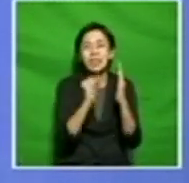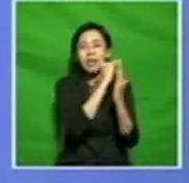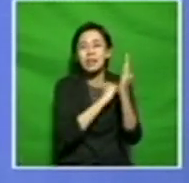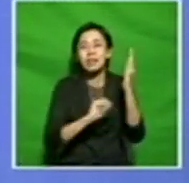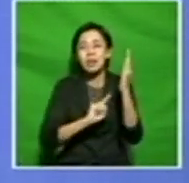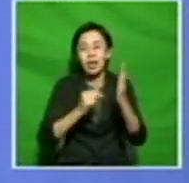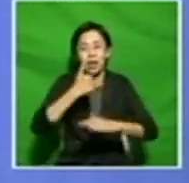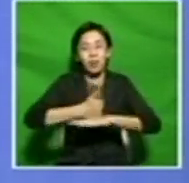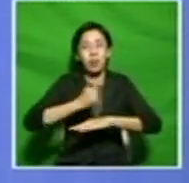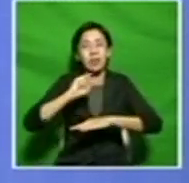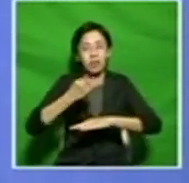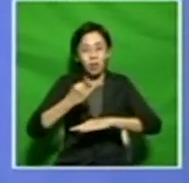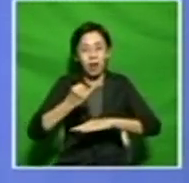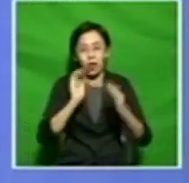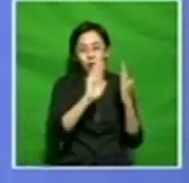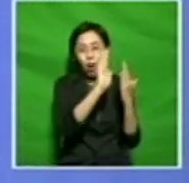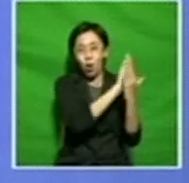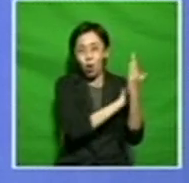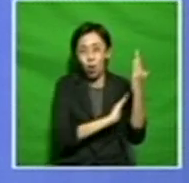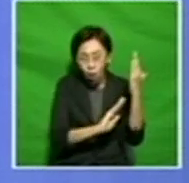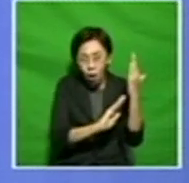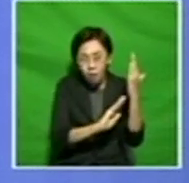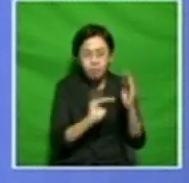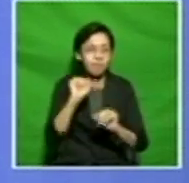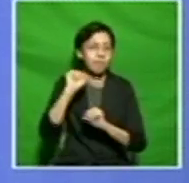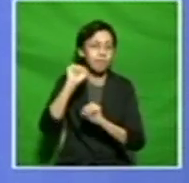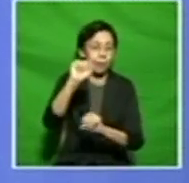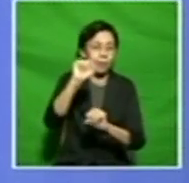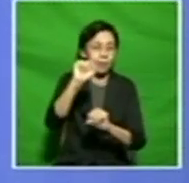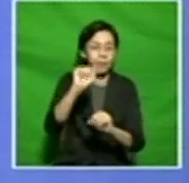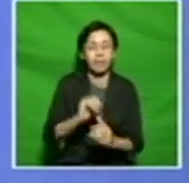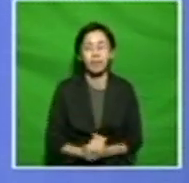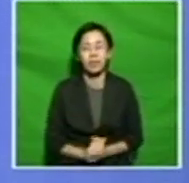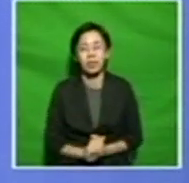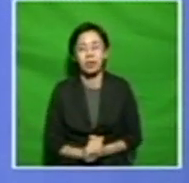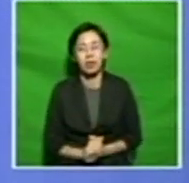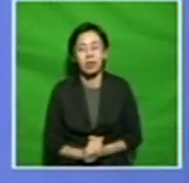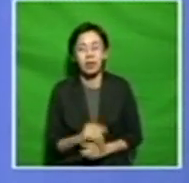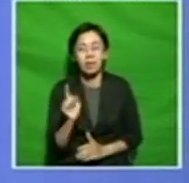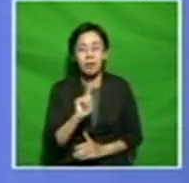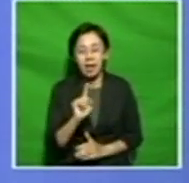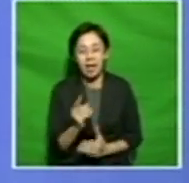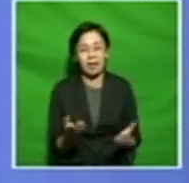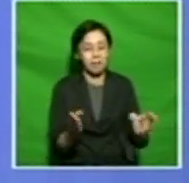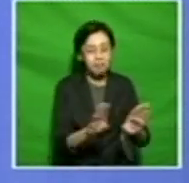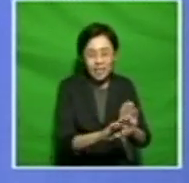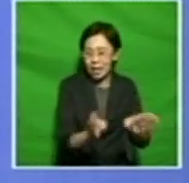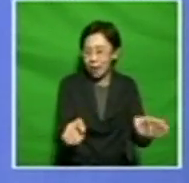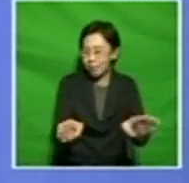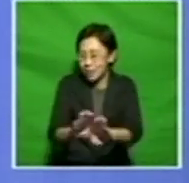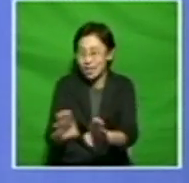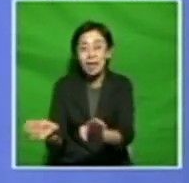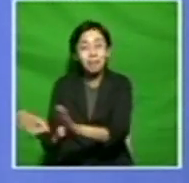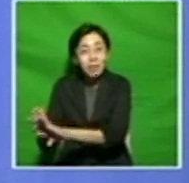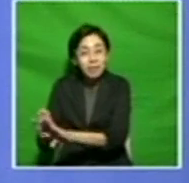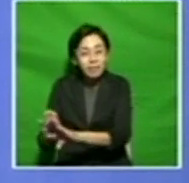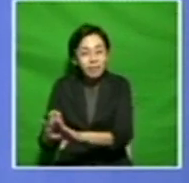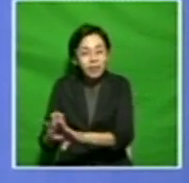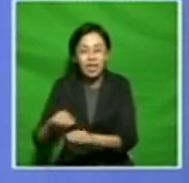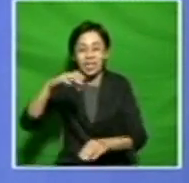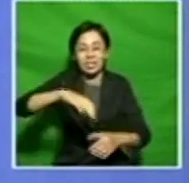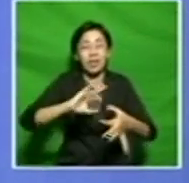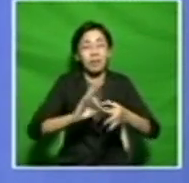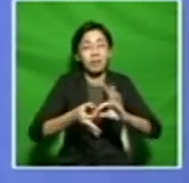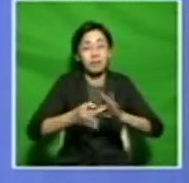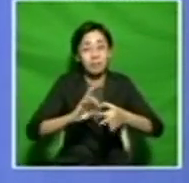คำสั่งของผู้ว่าราชการจังหวัดเมื่อไม่กี่วันมาเนี้ยที่ให้มีการปิดสนามกีฬ